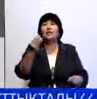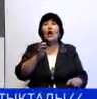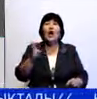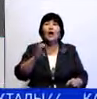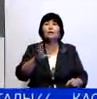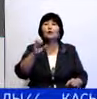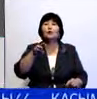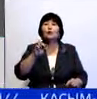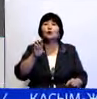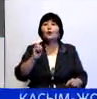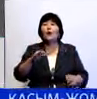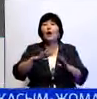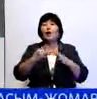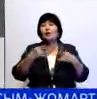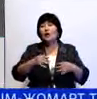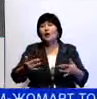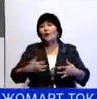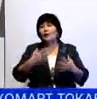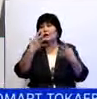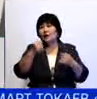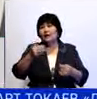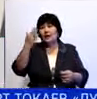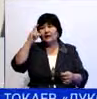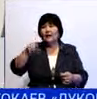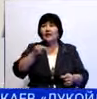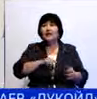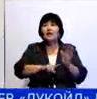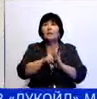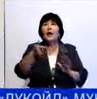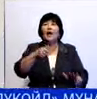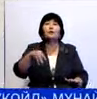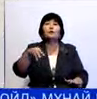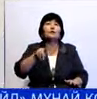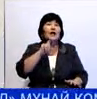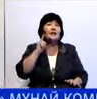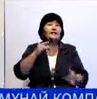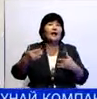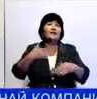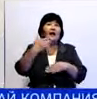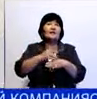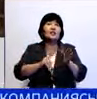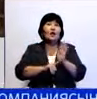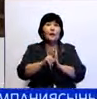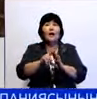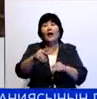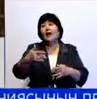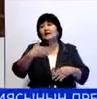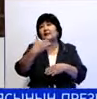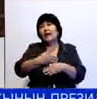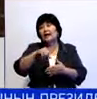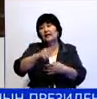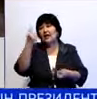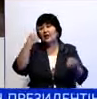Әбдібаев Сұлтөбе ауылының тумасы, өнерге жанығұмар талант иесі, еңбек жолын Ғабит Мүсірепов атындағы жастар театрында бастаған. Ал сахна